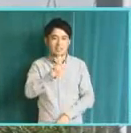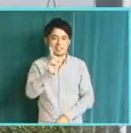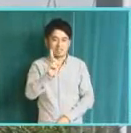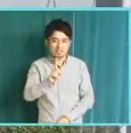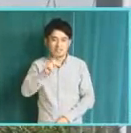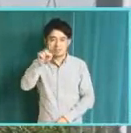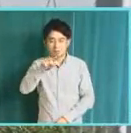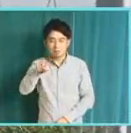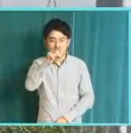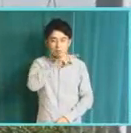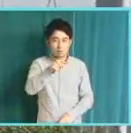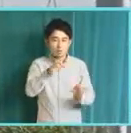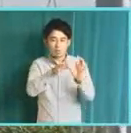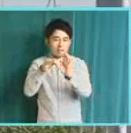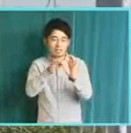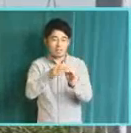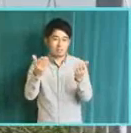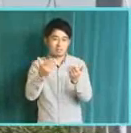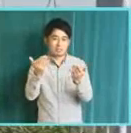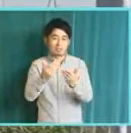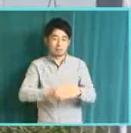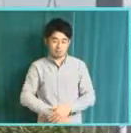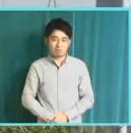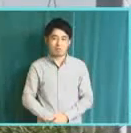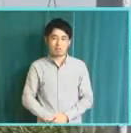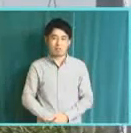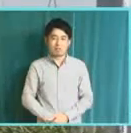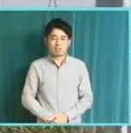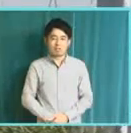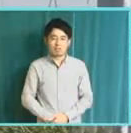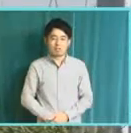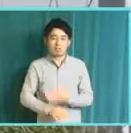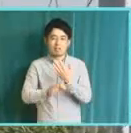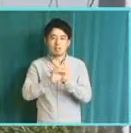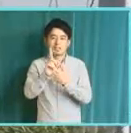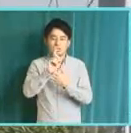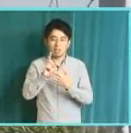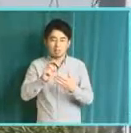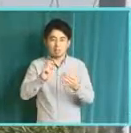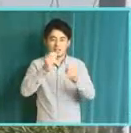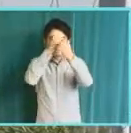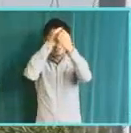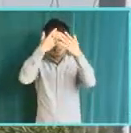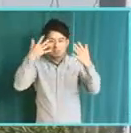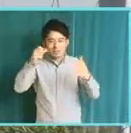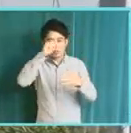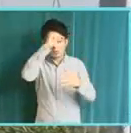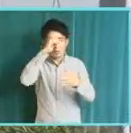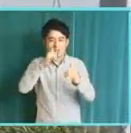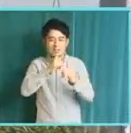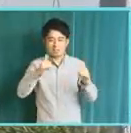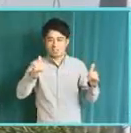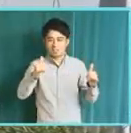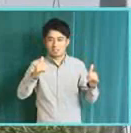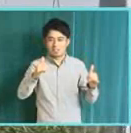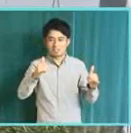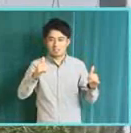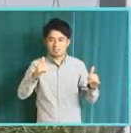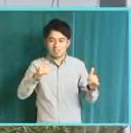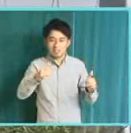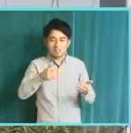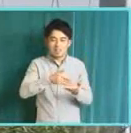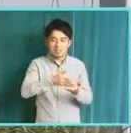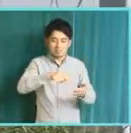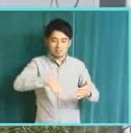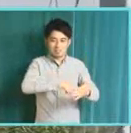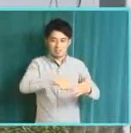人との、仕事なので、どうしても認知症の患者さんとか、やっぱりそういう患者さん